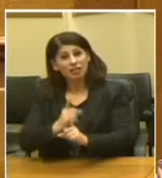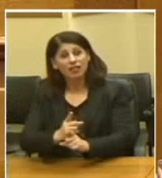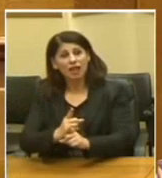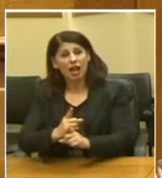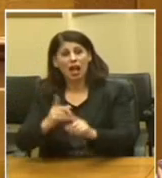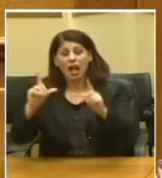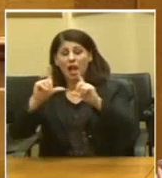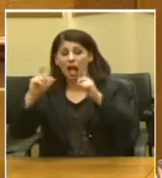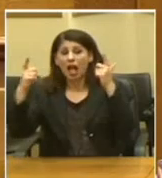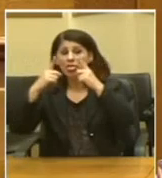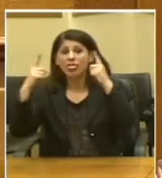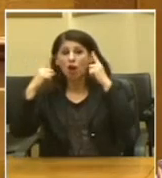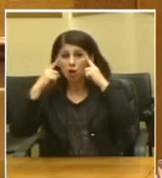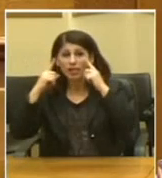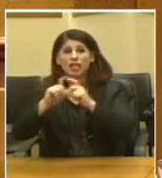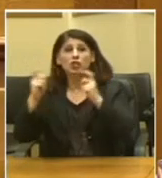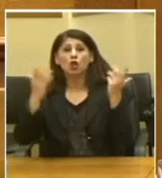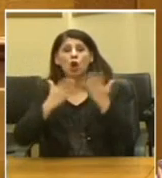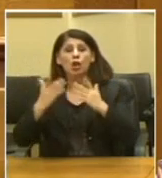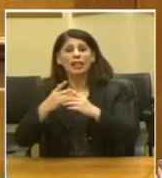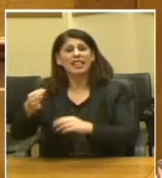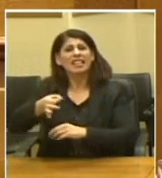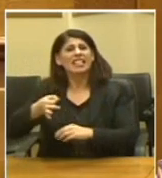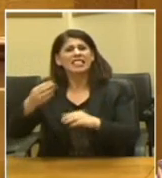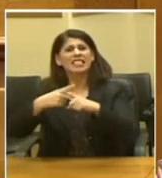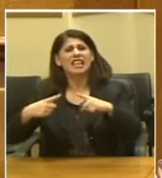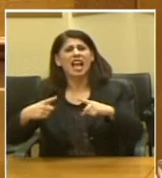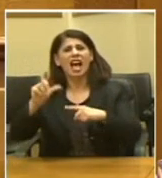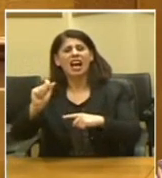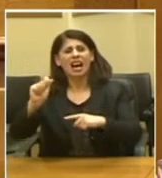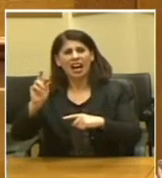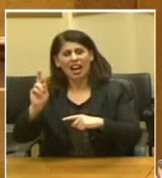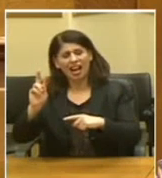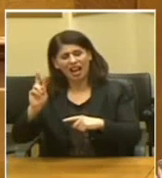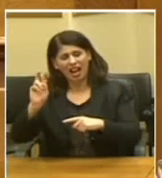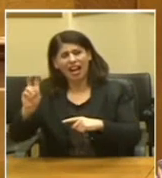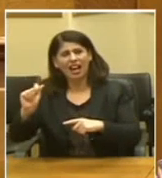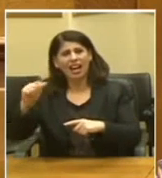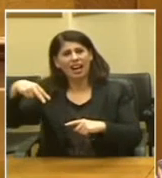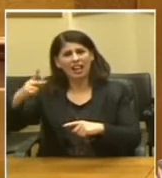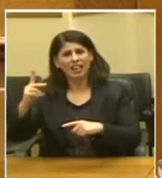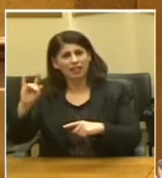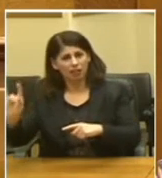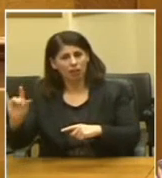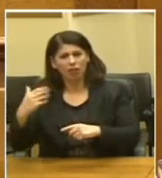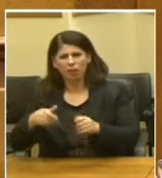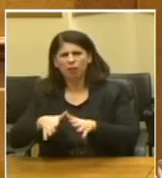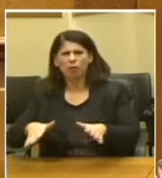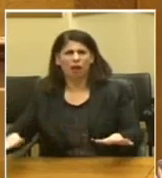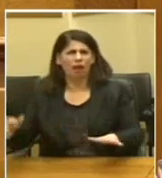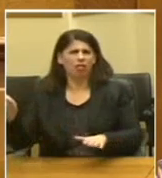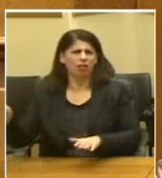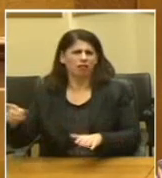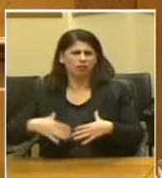Χάλκης, εσείς επιμένατε στην ίδια ανάλυση, προπαγάνδα, επιχειρηματολογία, όπως ακριβώς την